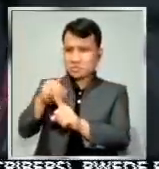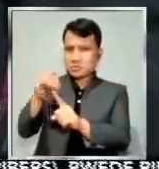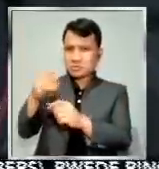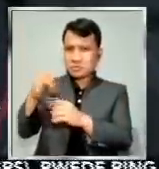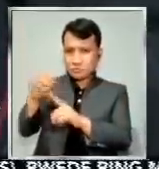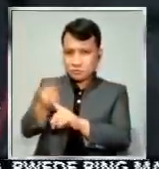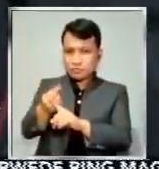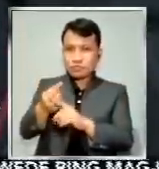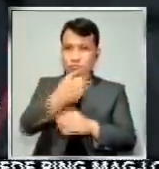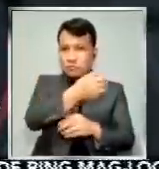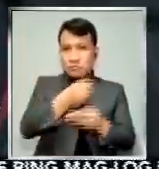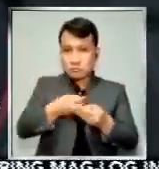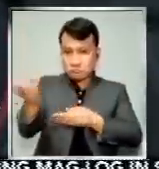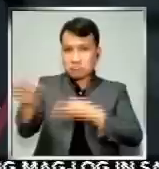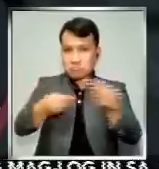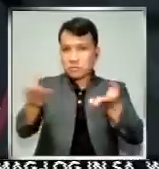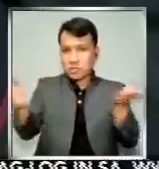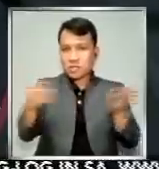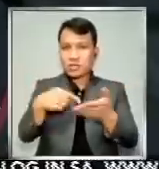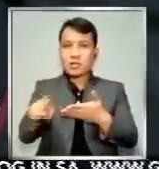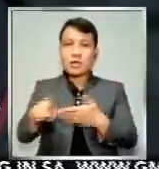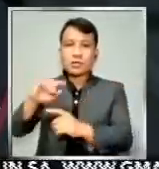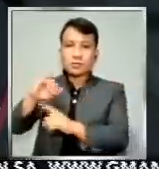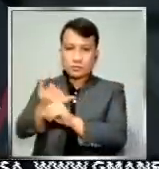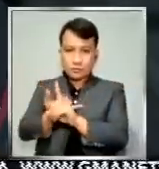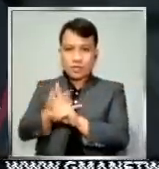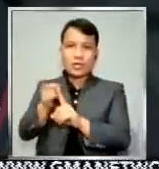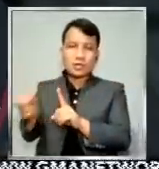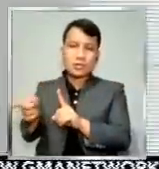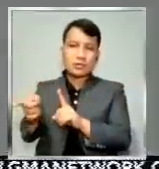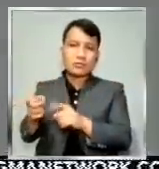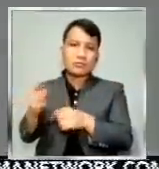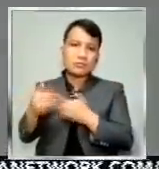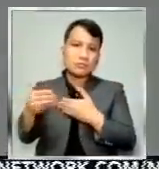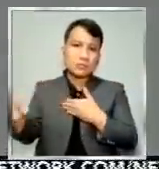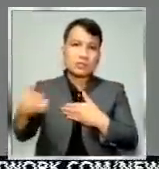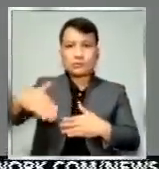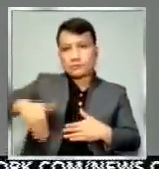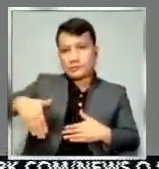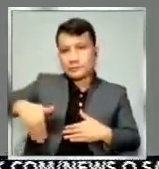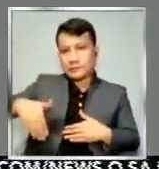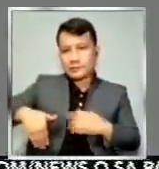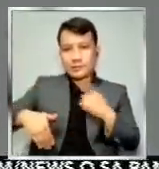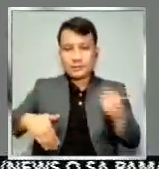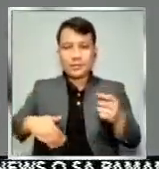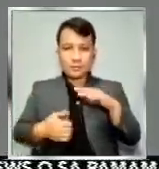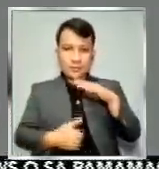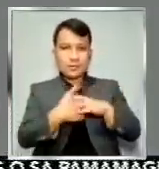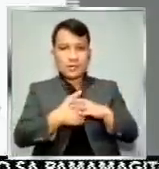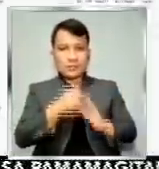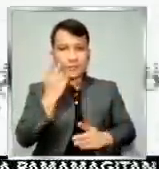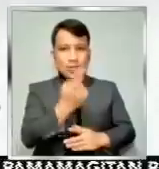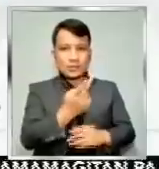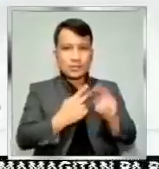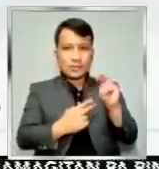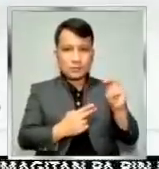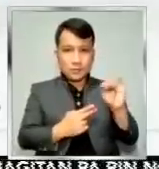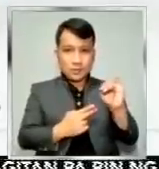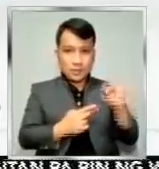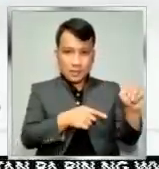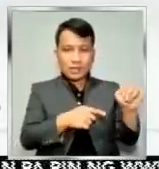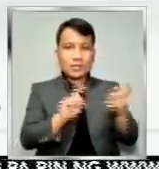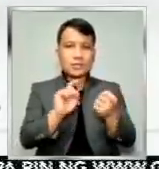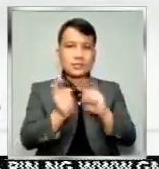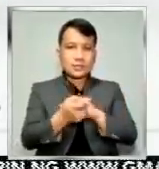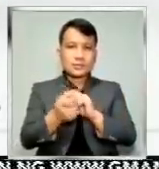payout. Pagdating ng July, doon na nagsimulang magkaroon ng delay. Natuklasan ng NBI na 3 beses nang nagpalit ng company